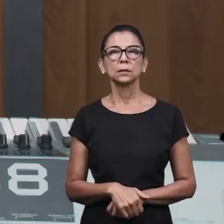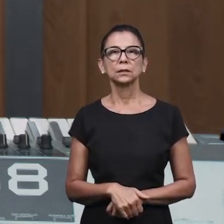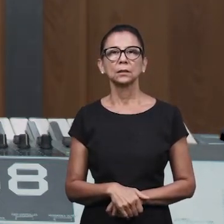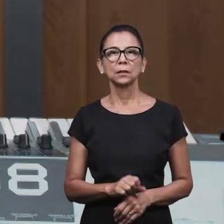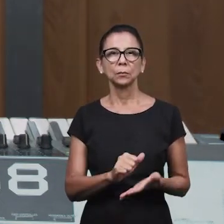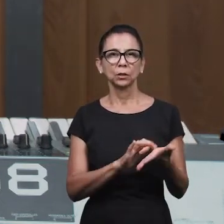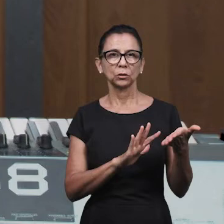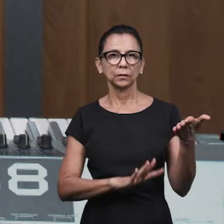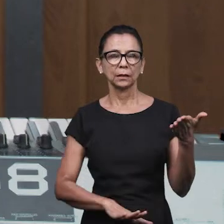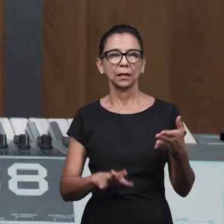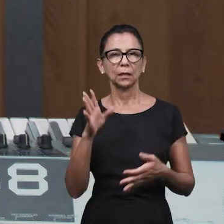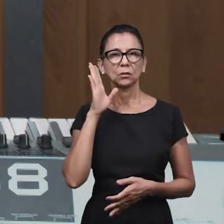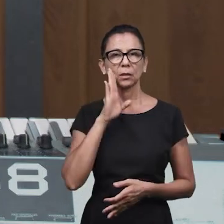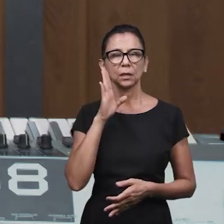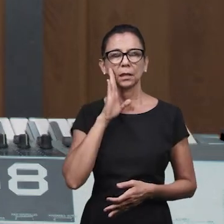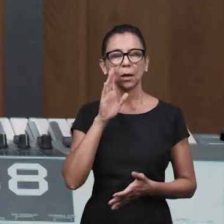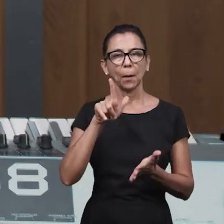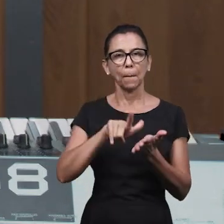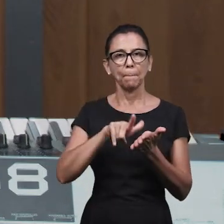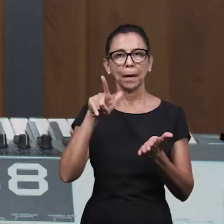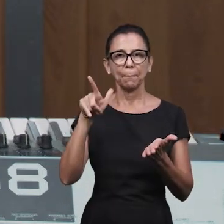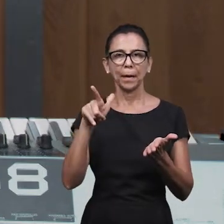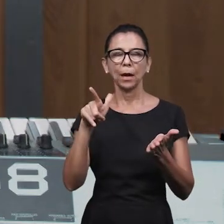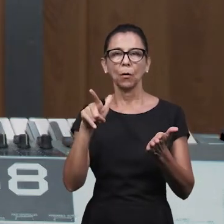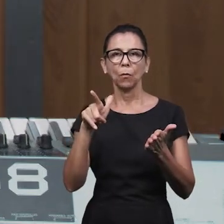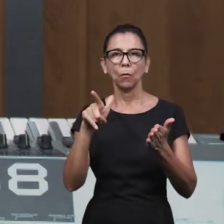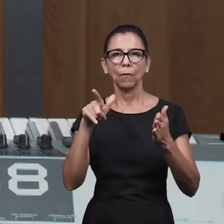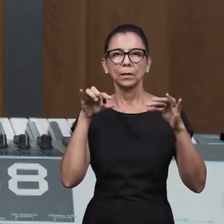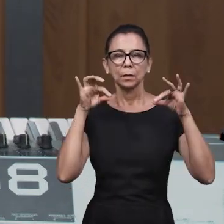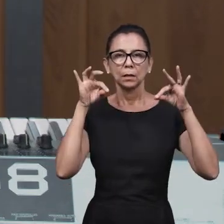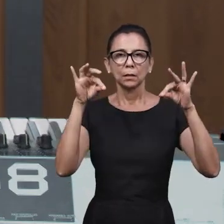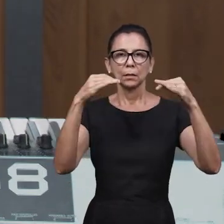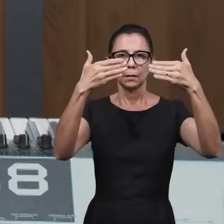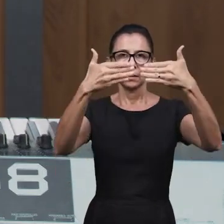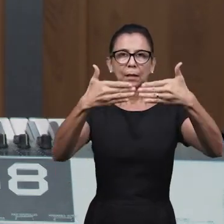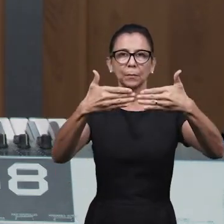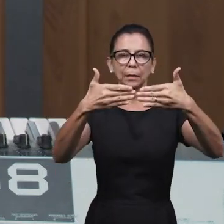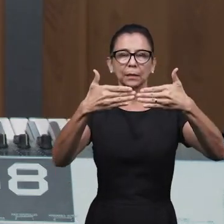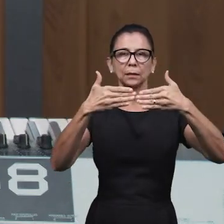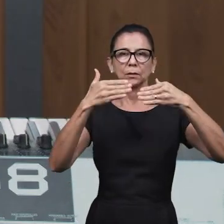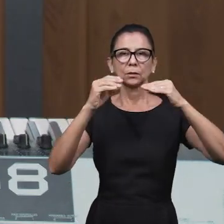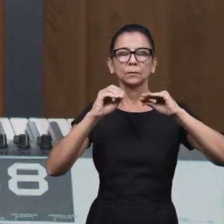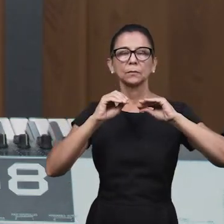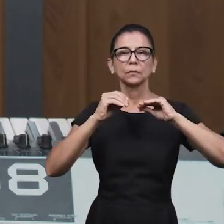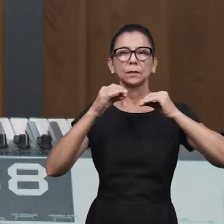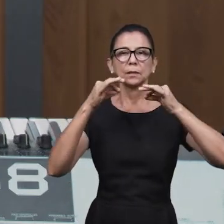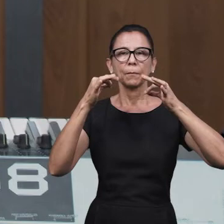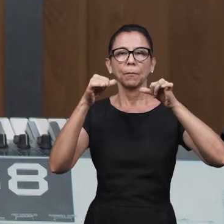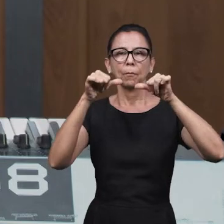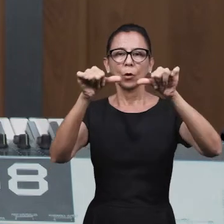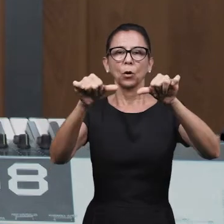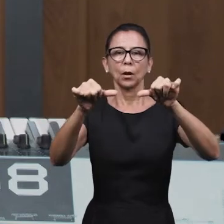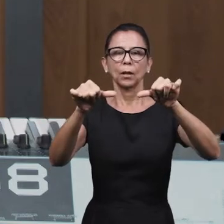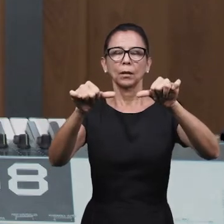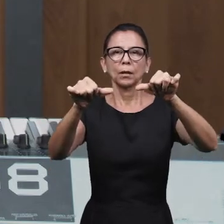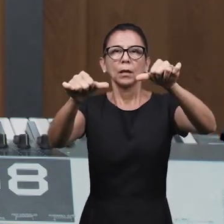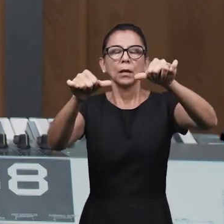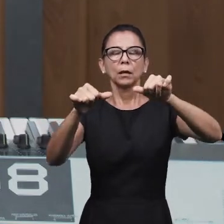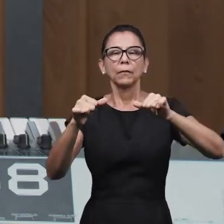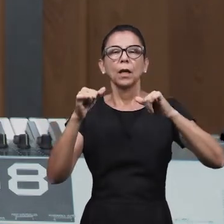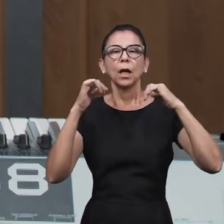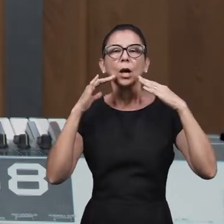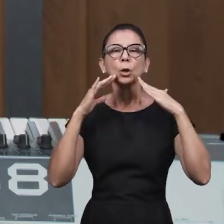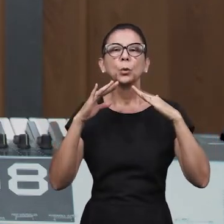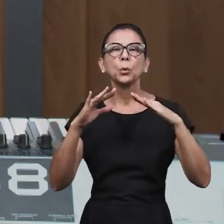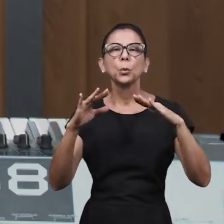très intéressant. Vous pouvez mettre une feuille de papier au mur et vous soufflez. Et cette